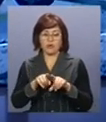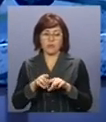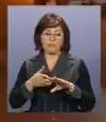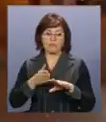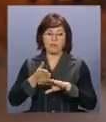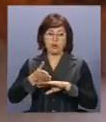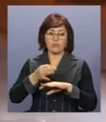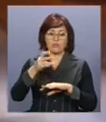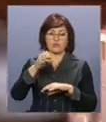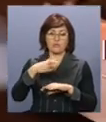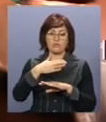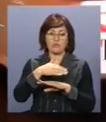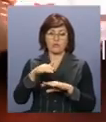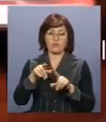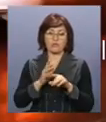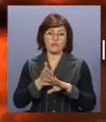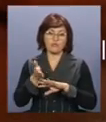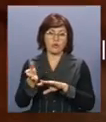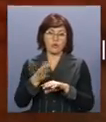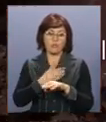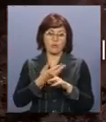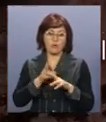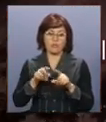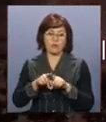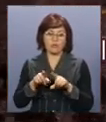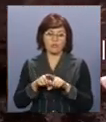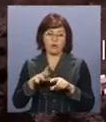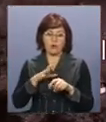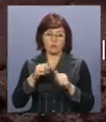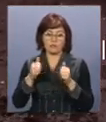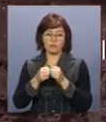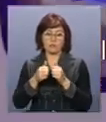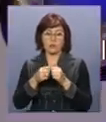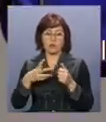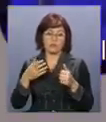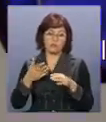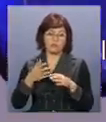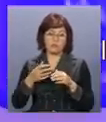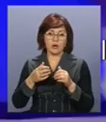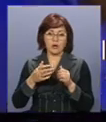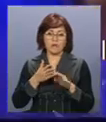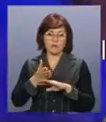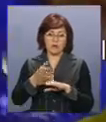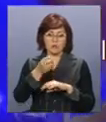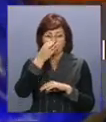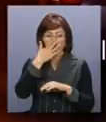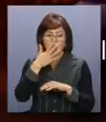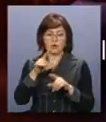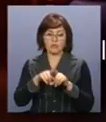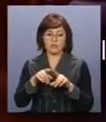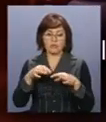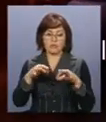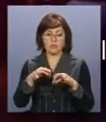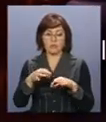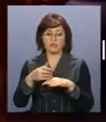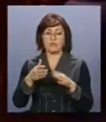жатып, Емцов көшесіне бұрылмақшы болғанда BMW көлігі жанынан соққан. Соның салдарынан жапониялық көлік жол шетіне шығып